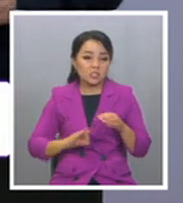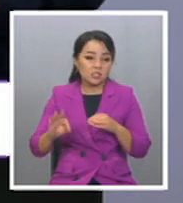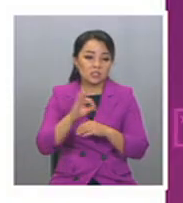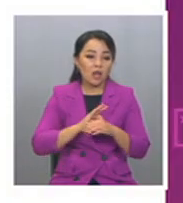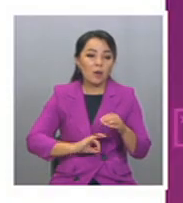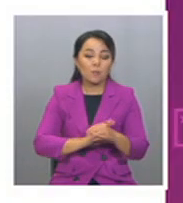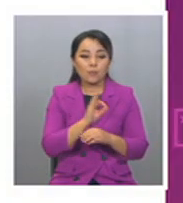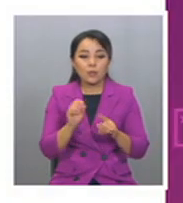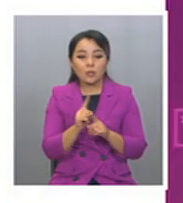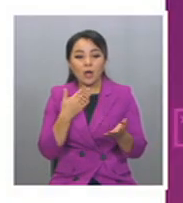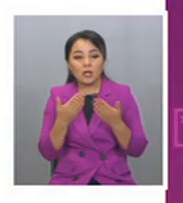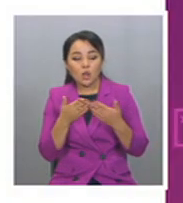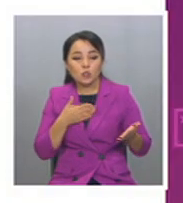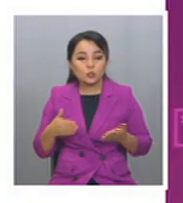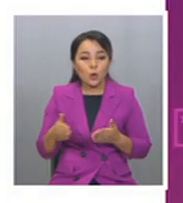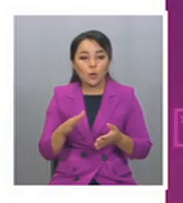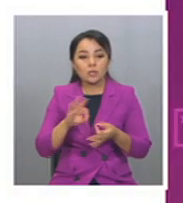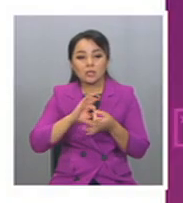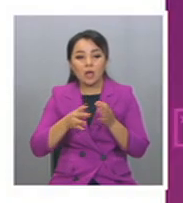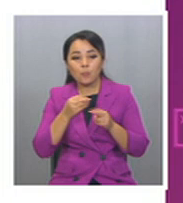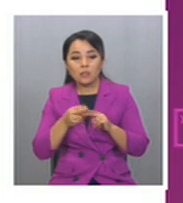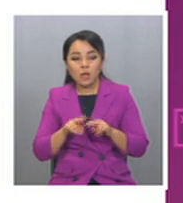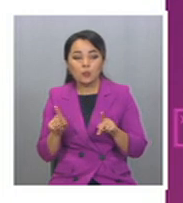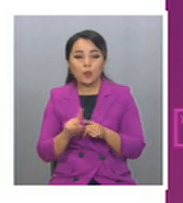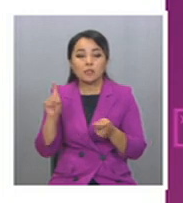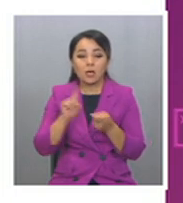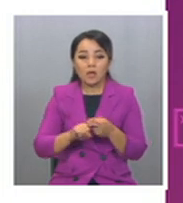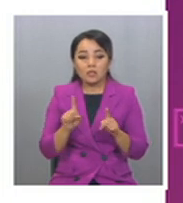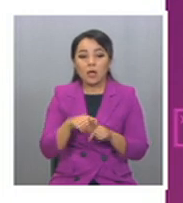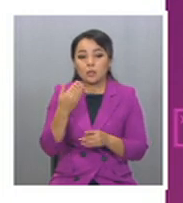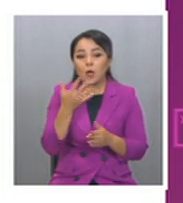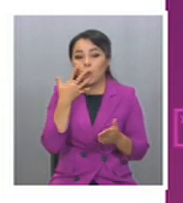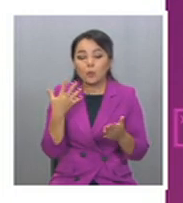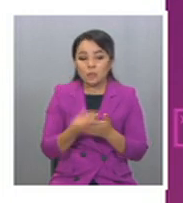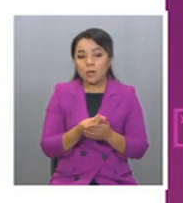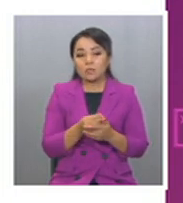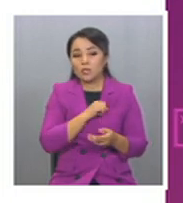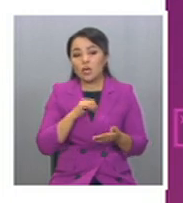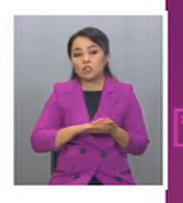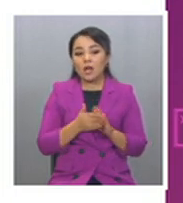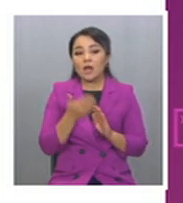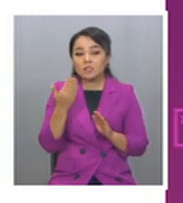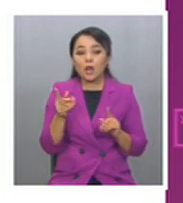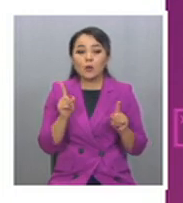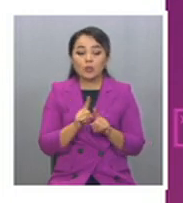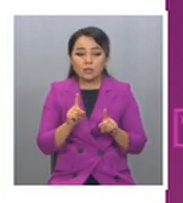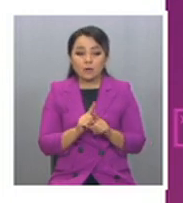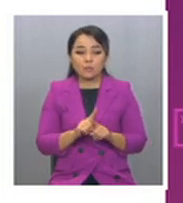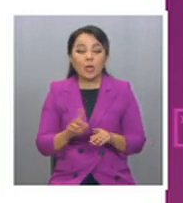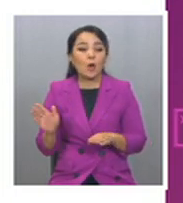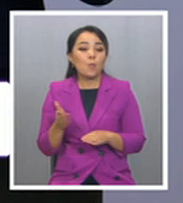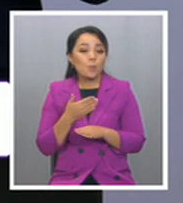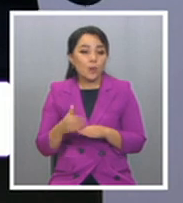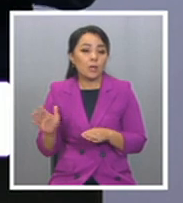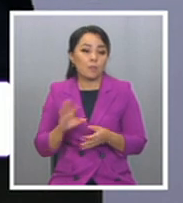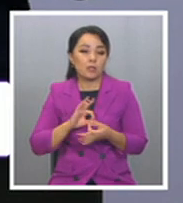қарым-қатынас орнатқан жолдарына үстемдік орнату арқылы оларды ол жағдайдан нестеді бөліп айырып